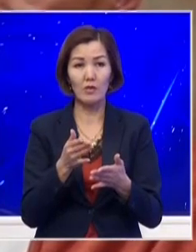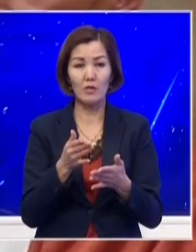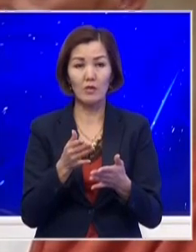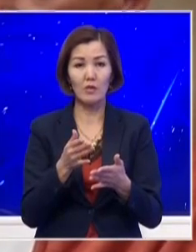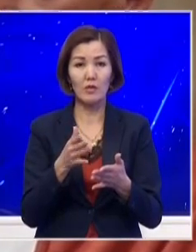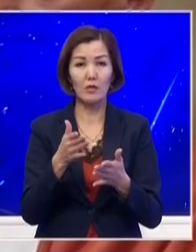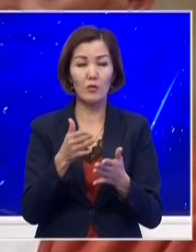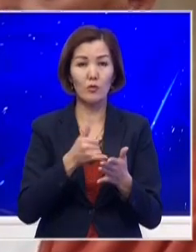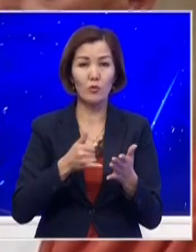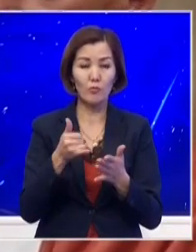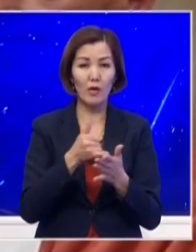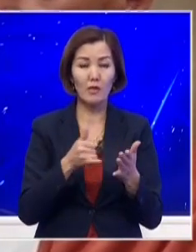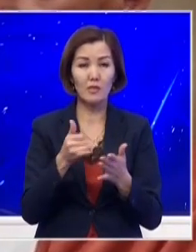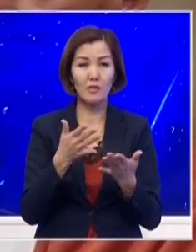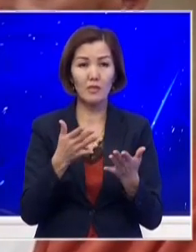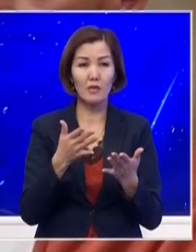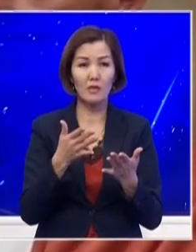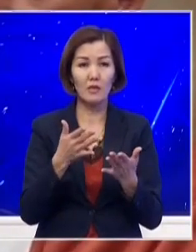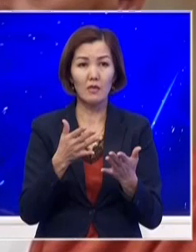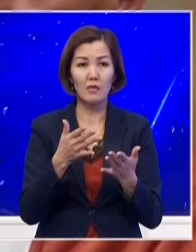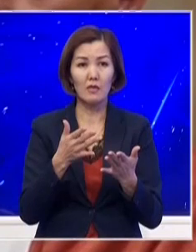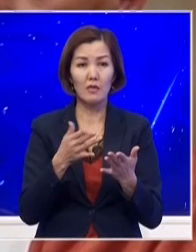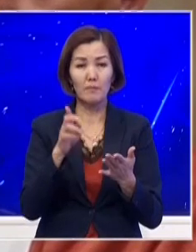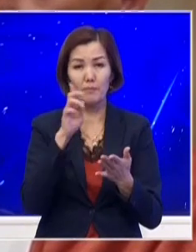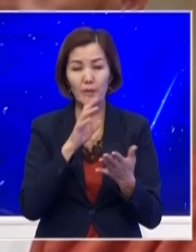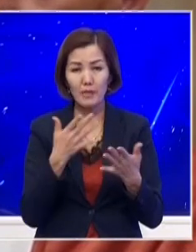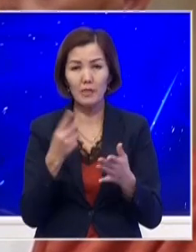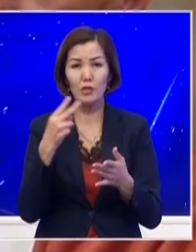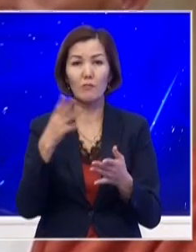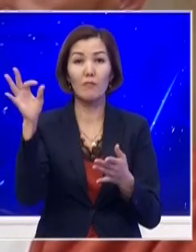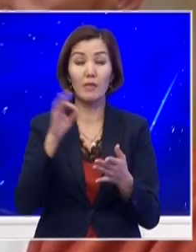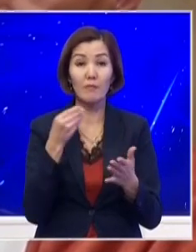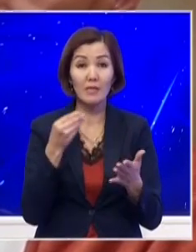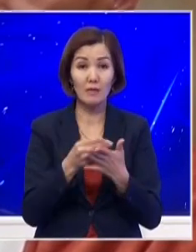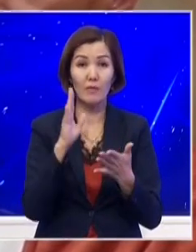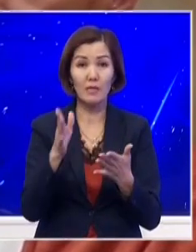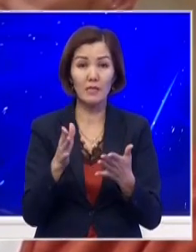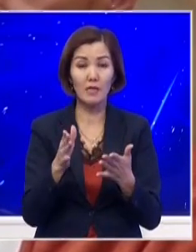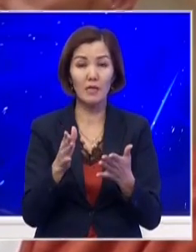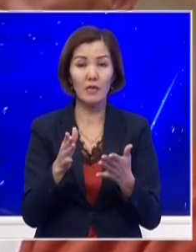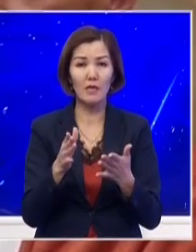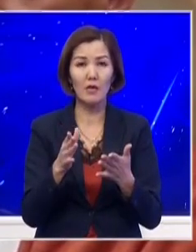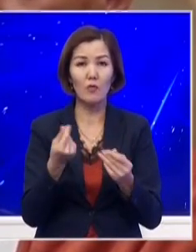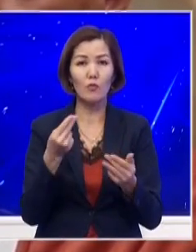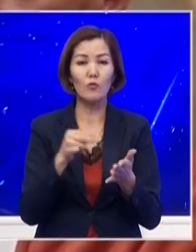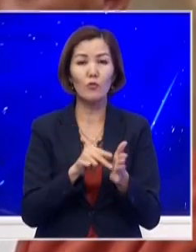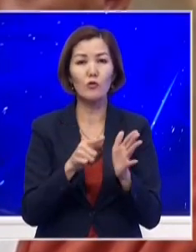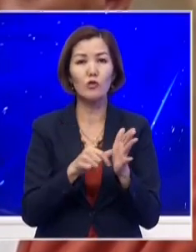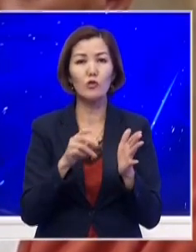Күнбағыс майды алсақ, күнбағыс майдың жанар жағар май 25%-ға қымбаттаса, күнбағыс майдың